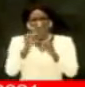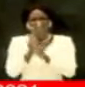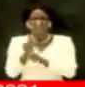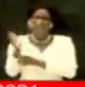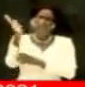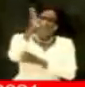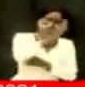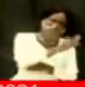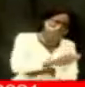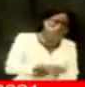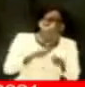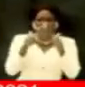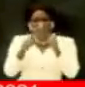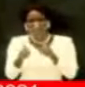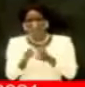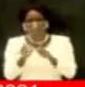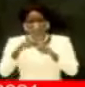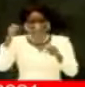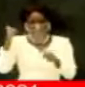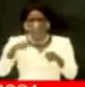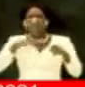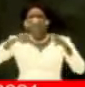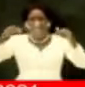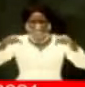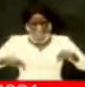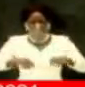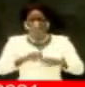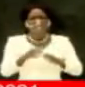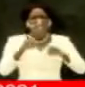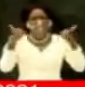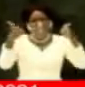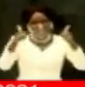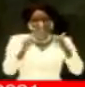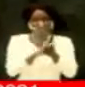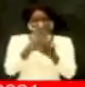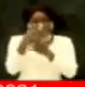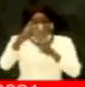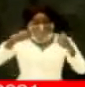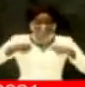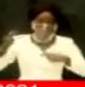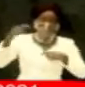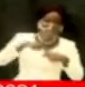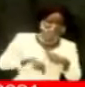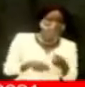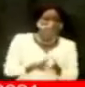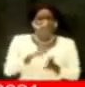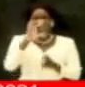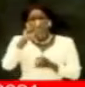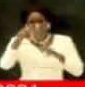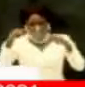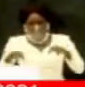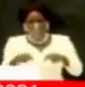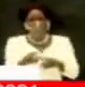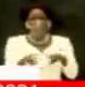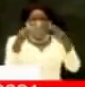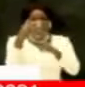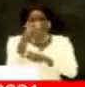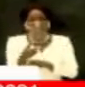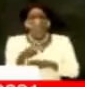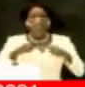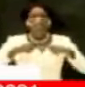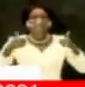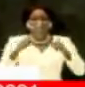kuchokera dzulo mpaka lero chifukwa mwandionaso ndili pano ndikulankhula kwa Malawi kuperekera ndithu umboni kuti ineyo ndili bwinobwino moti lero lonse